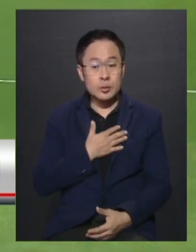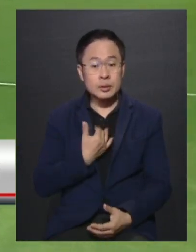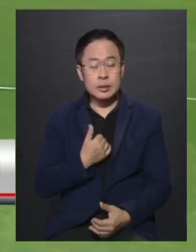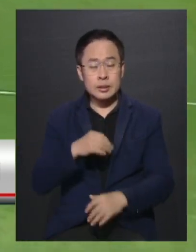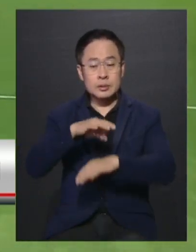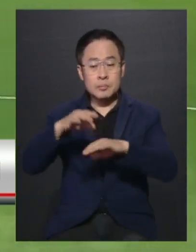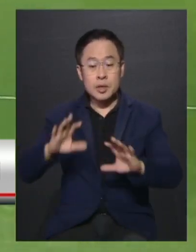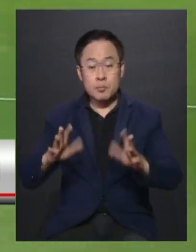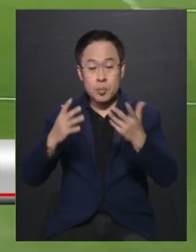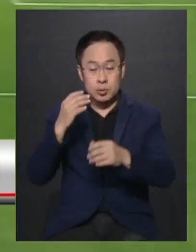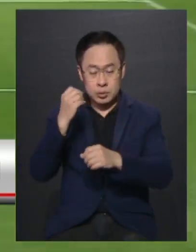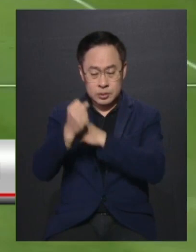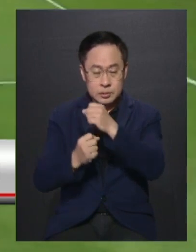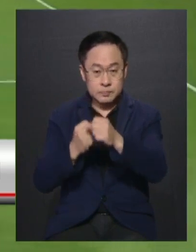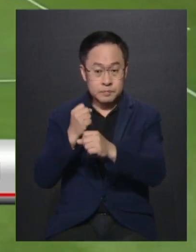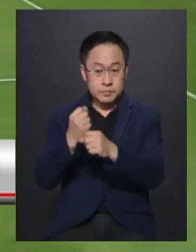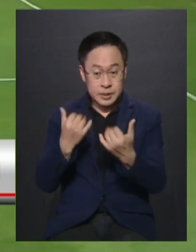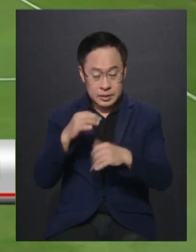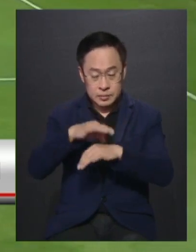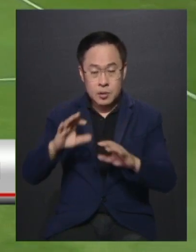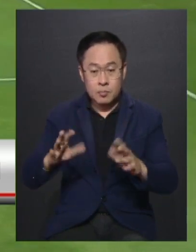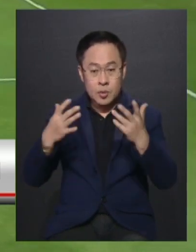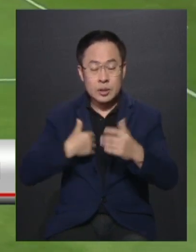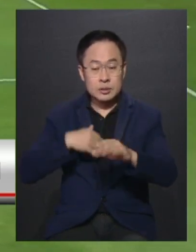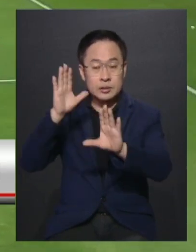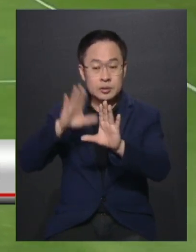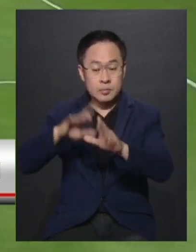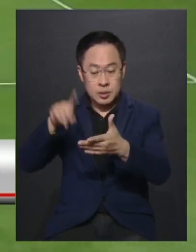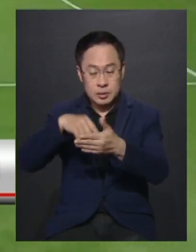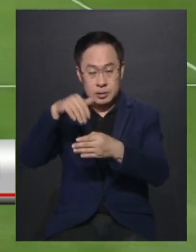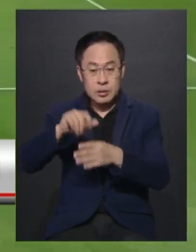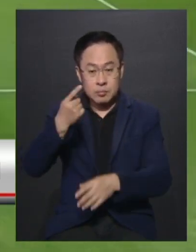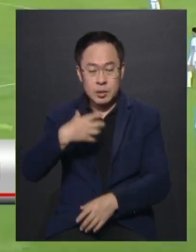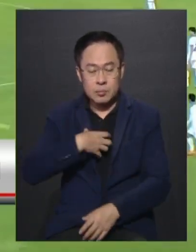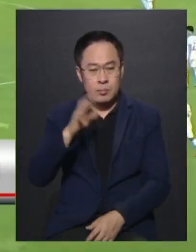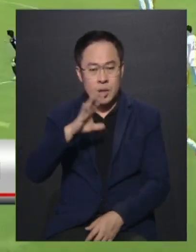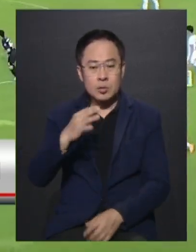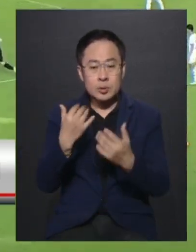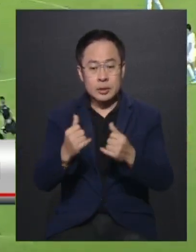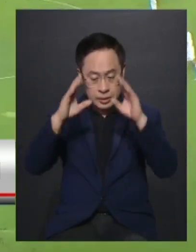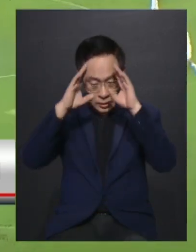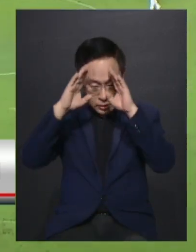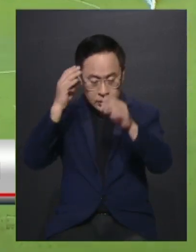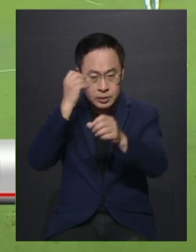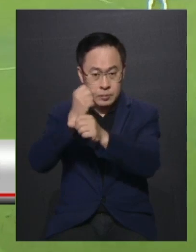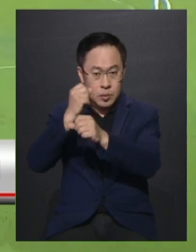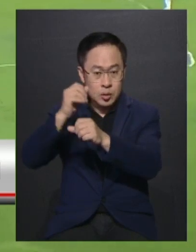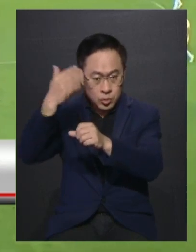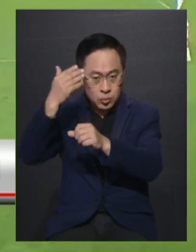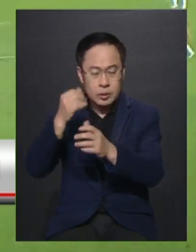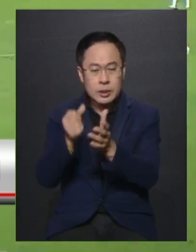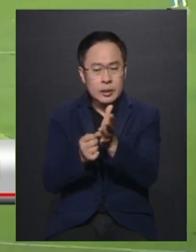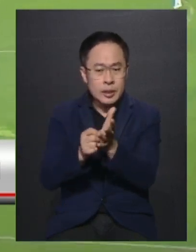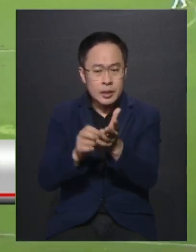ลือกตั้งนายกสมาคมกีฬาฟุตบอลโดยขอโฟกัสทำงานเพื่อวางรากฐานให้ฟุตบอลไทยเข้มแข็งแก้ไขปัญหา